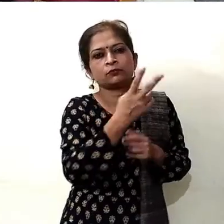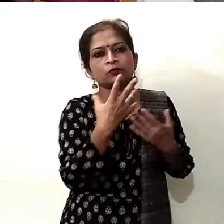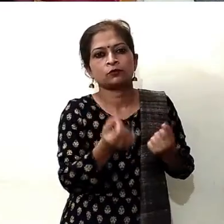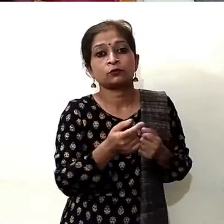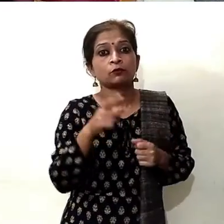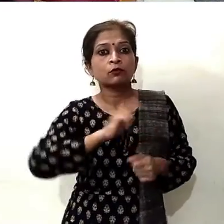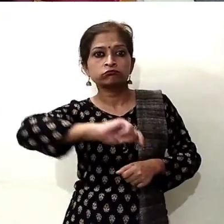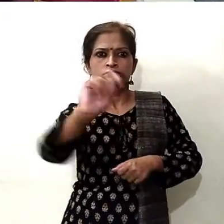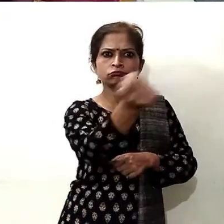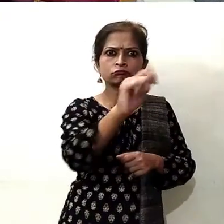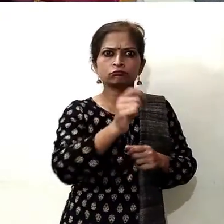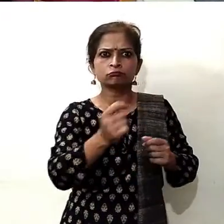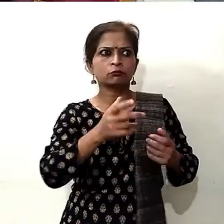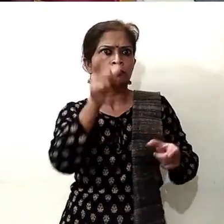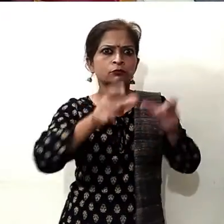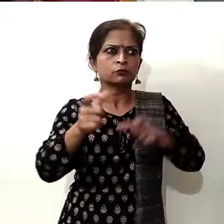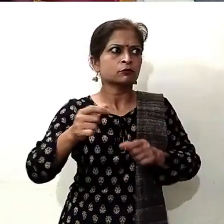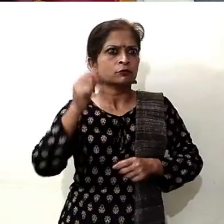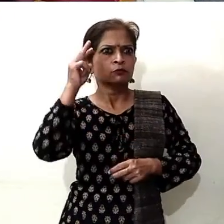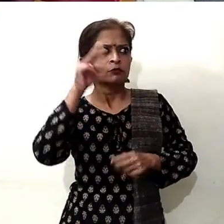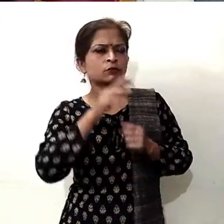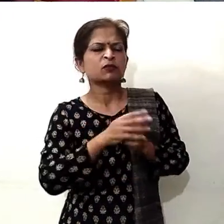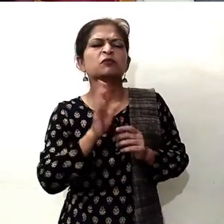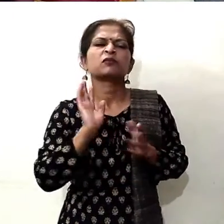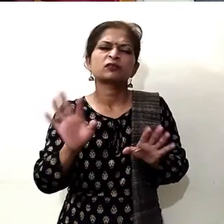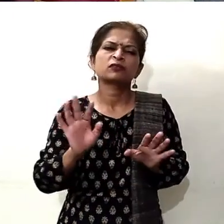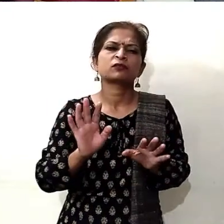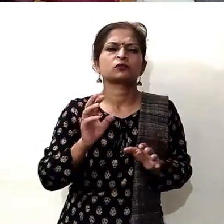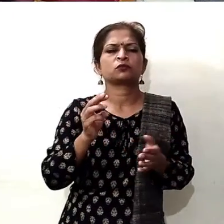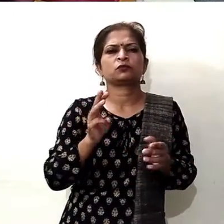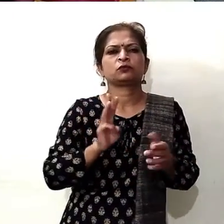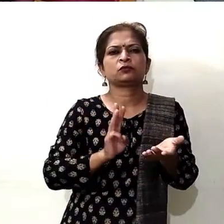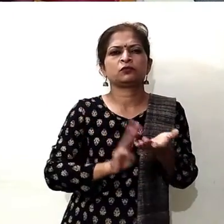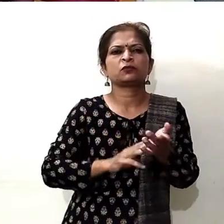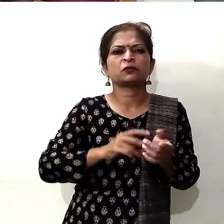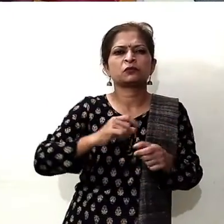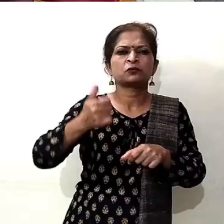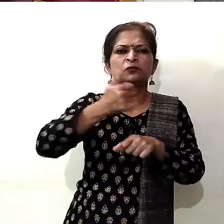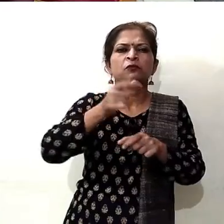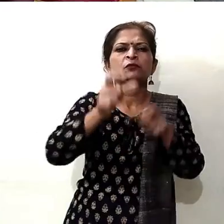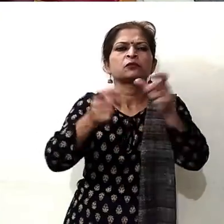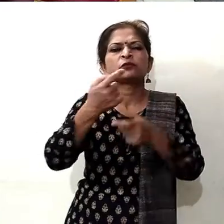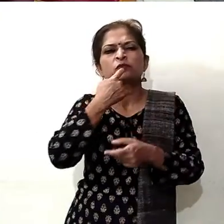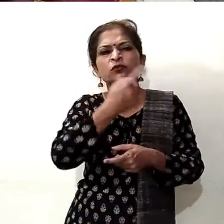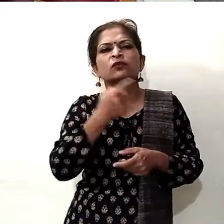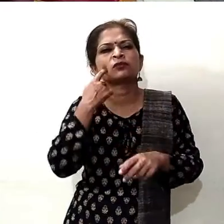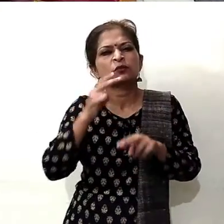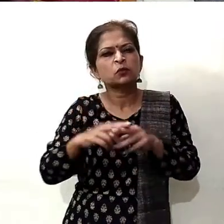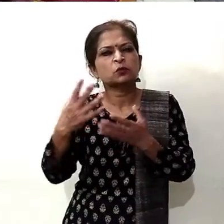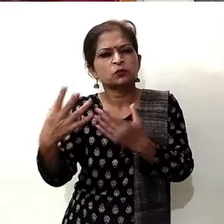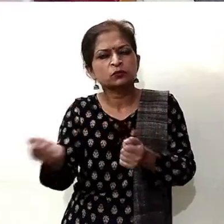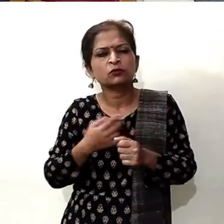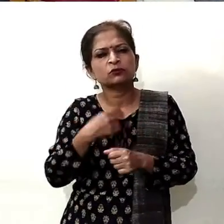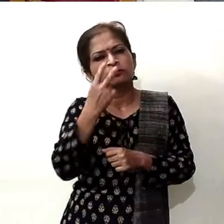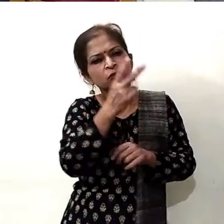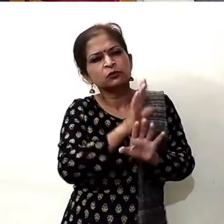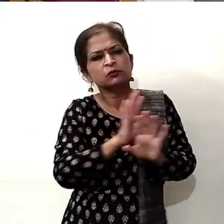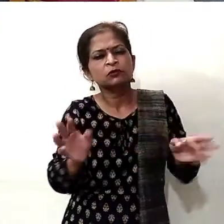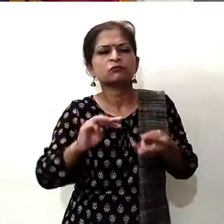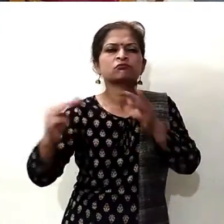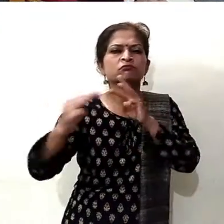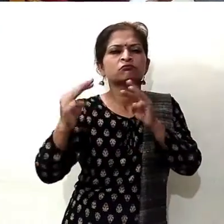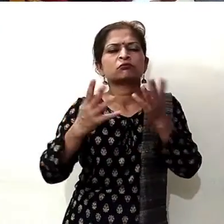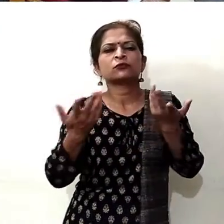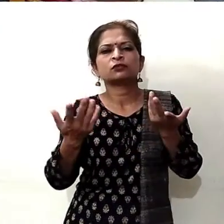ने बोला कि अगर ये व्यक्ति सिर्फ देख के जाना चाहता है, मिलना चाहता है, तो देख के जाने दीजिए इसको, युद्ध टल जाएगा। तो तय ये